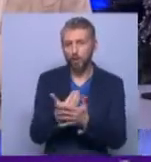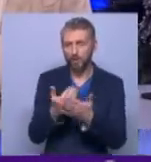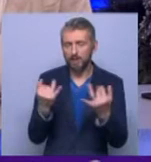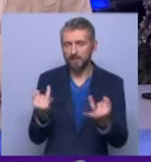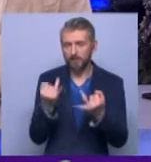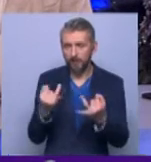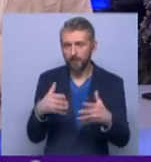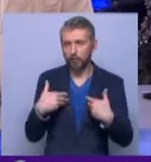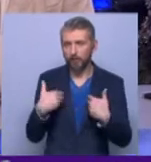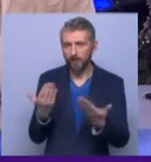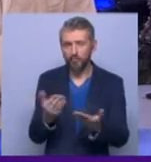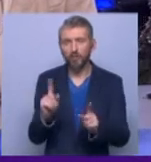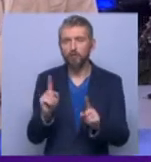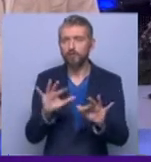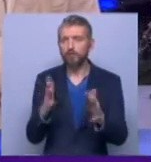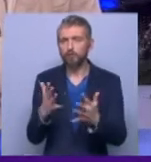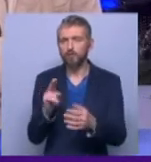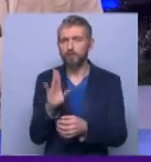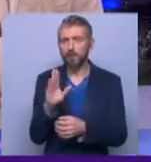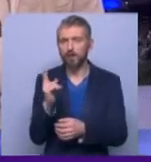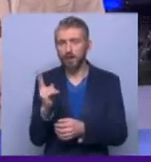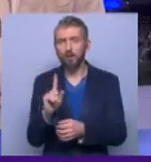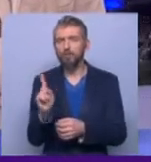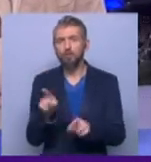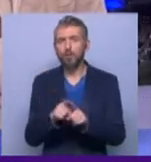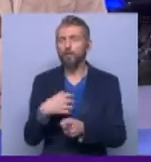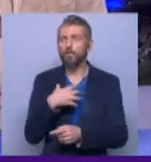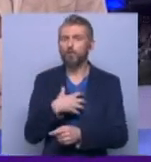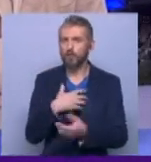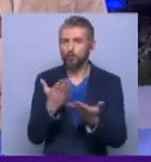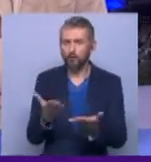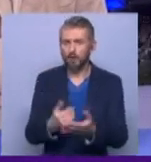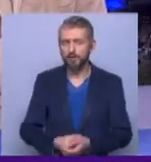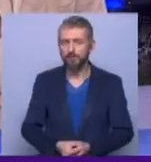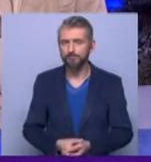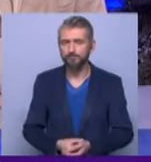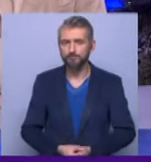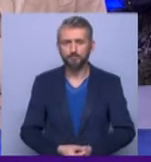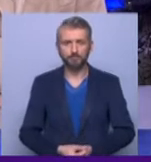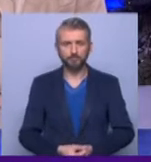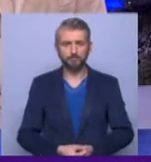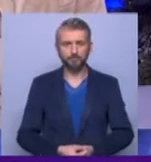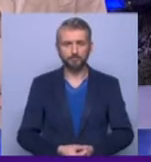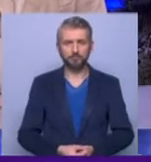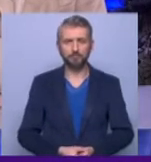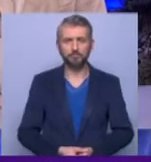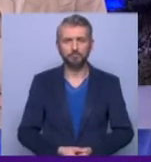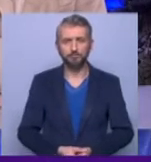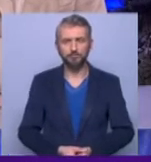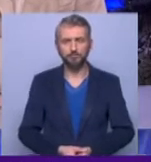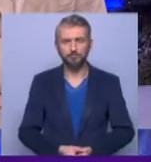цікаві. Ірино, добрий вечір. Що відбулося в ЦВК? Що такого важливо? Будь ласка, добрий вечір.